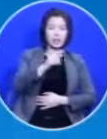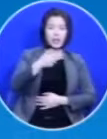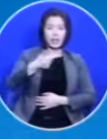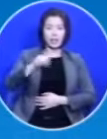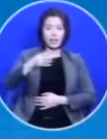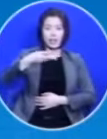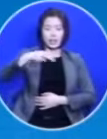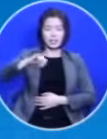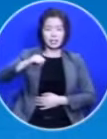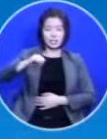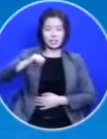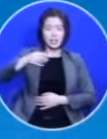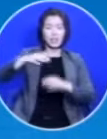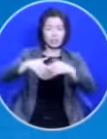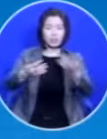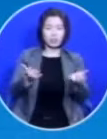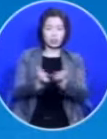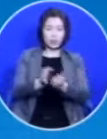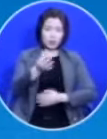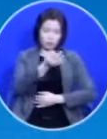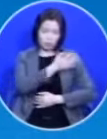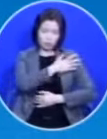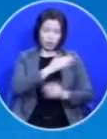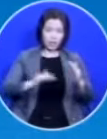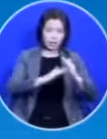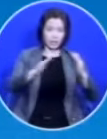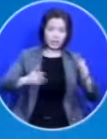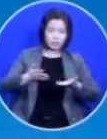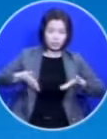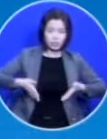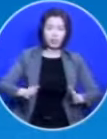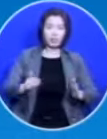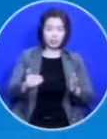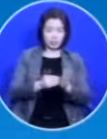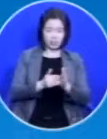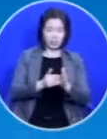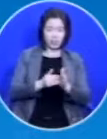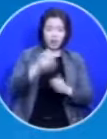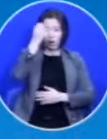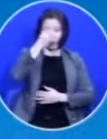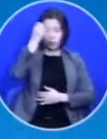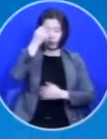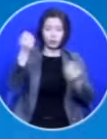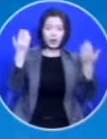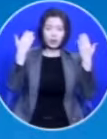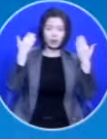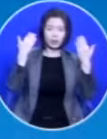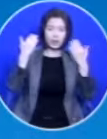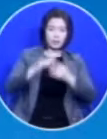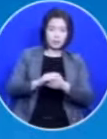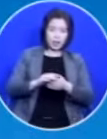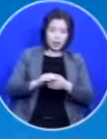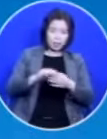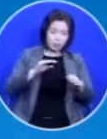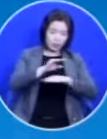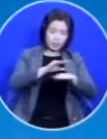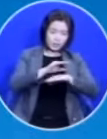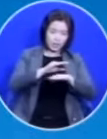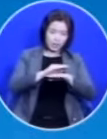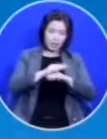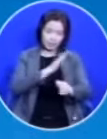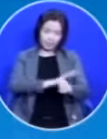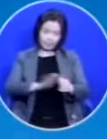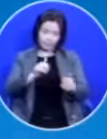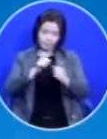데이비스라운지 에서 자랐습니다 고등학교 때 스포츠카를 타고 잘생긴 남자 친구가